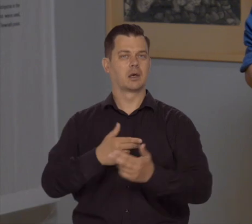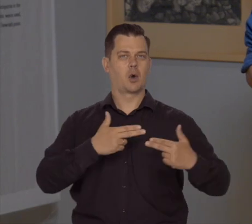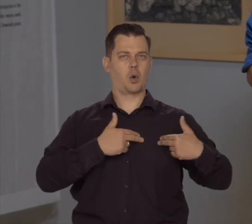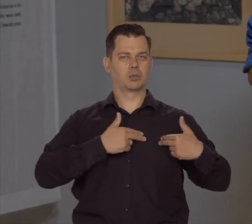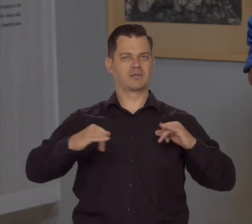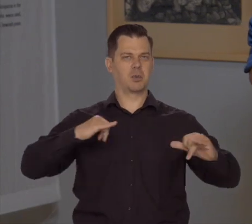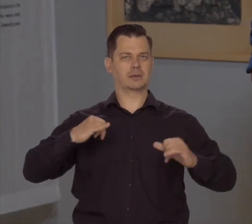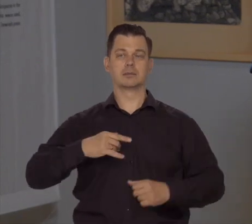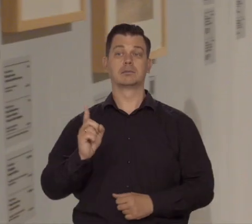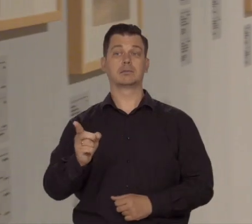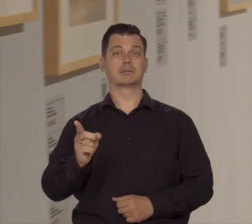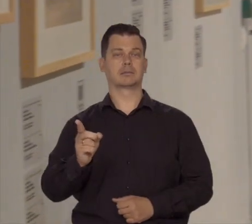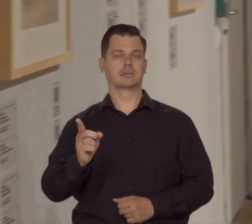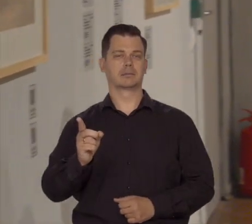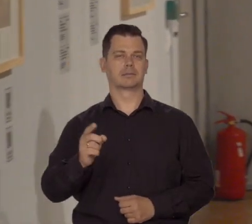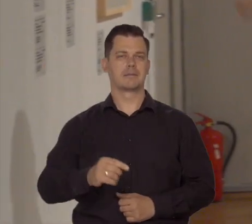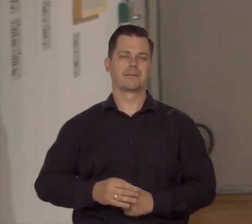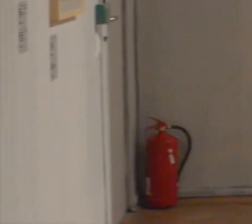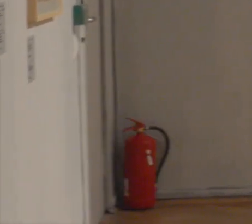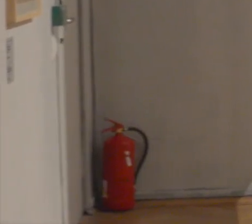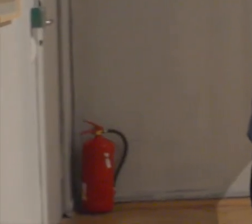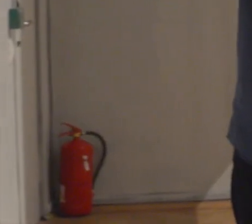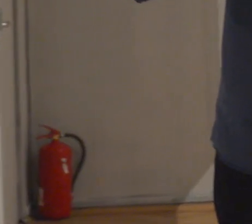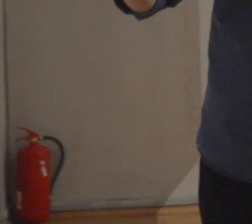decydowały komunistyczne władze.